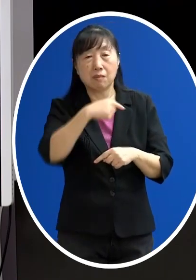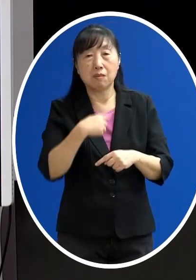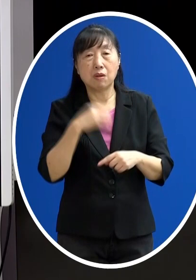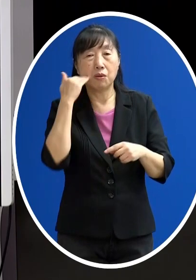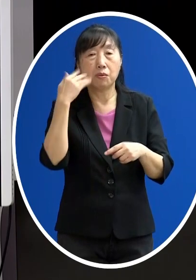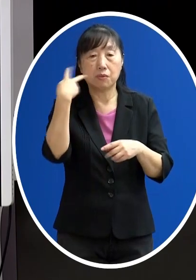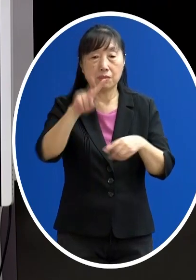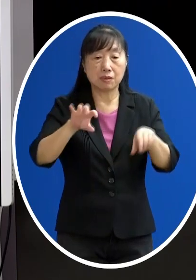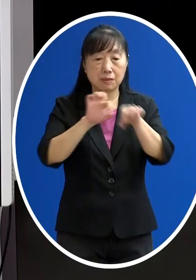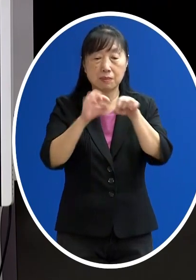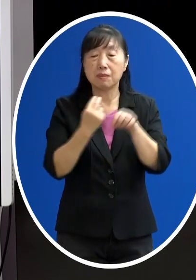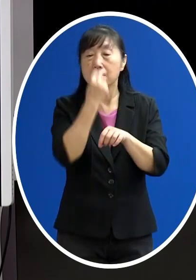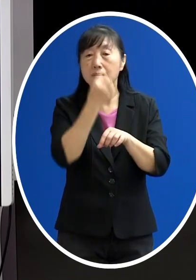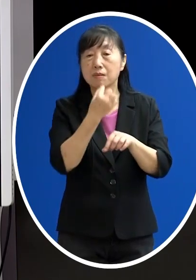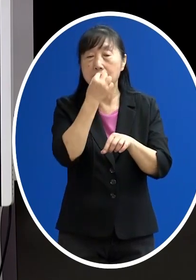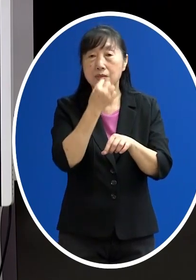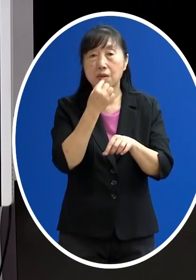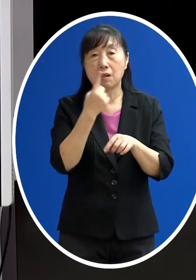蛮